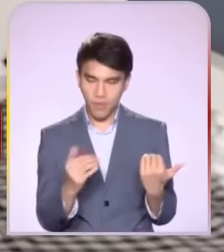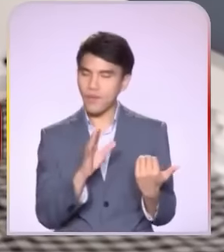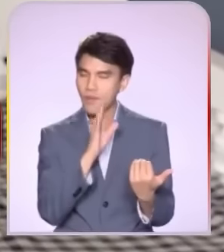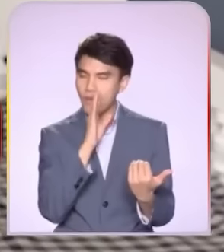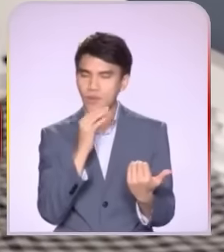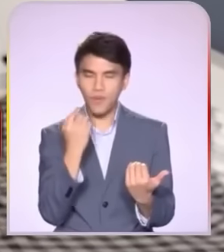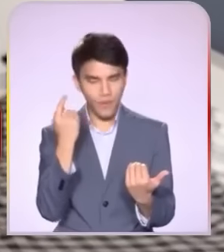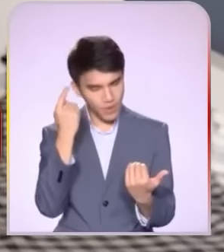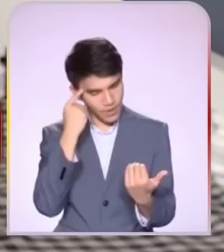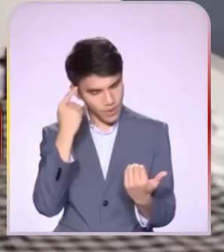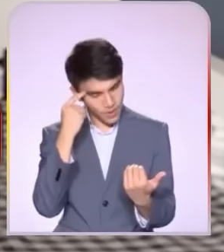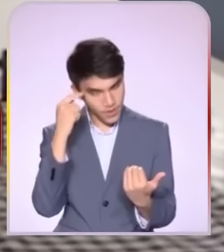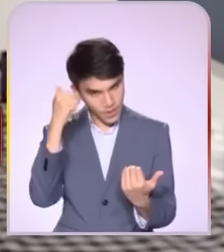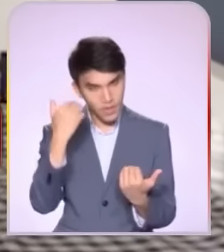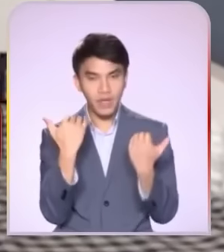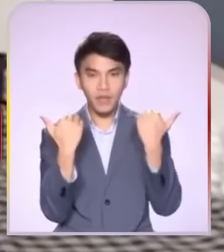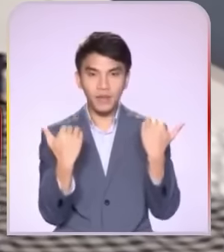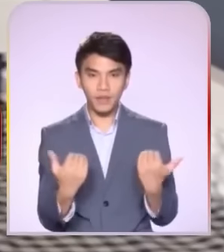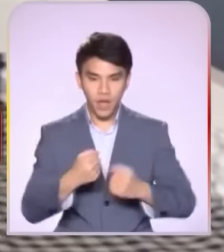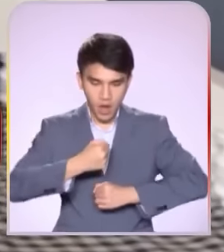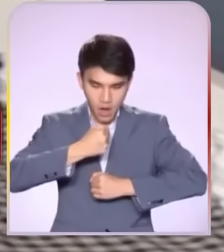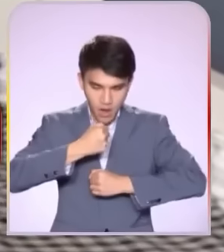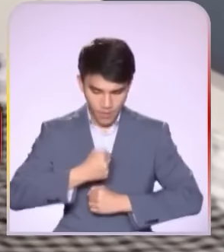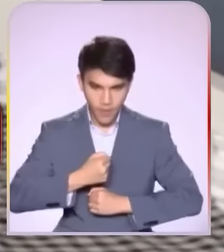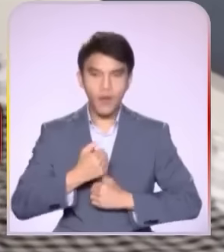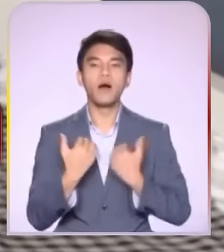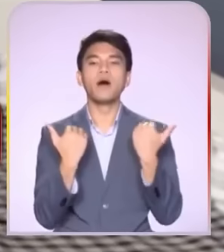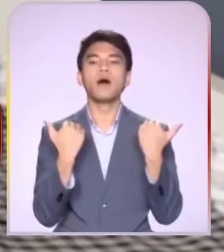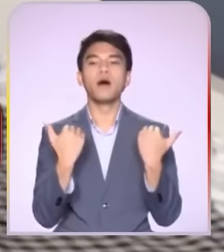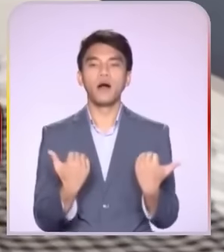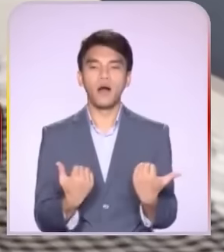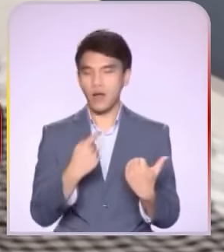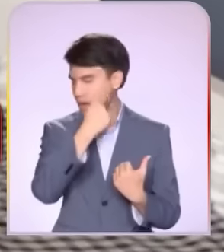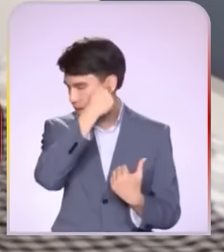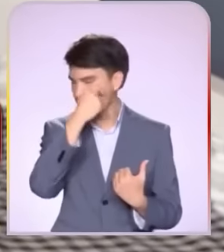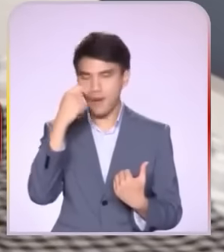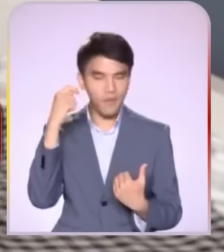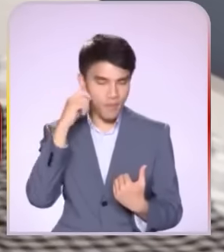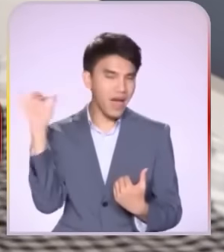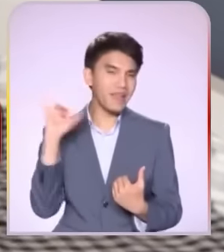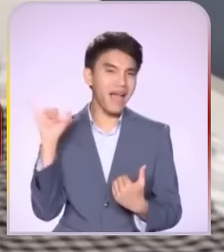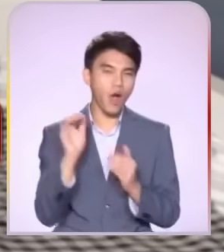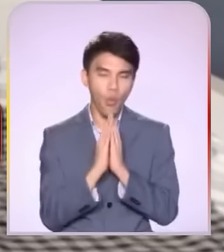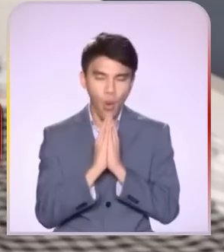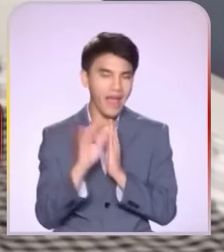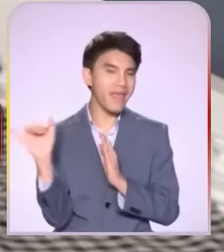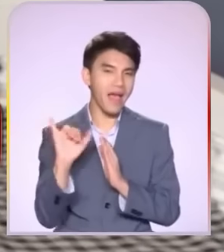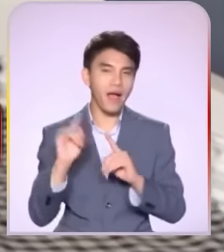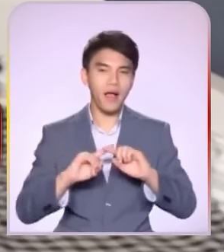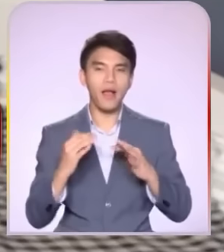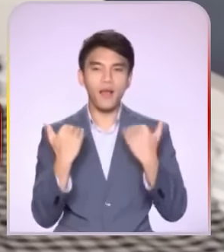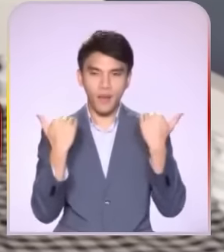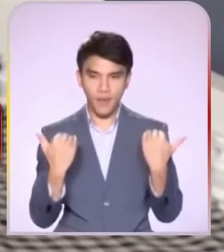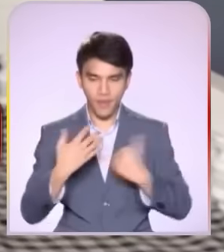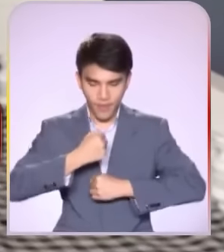าเกิดว่ามองในแง่ดีถือว่าท้าวเวสสุวรรณองค์นี้ยังไม่มีการเบิกเนตรยังไม่มีการบวงสรวงใดๆแต่จริงๆแล้